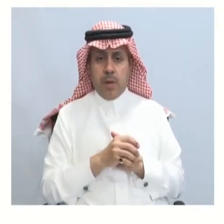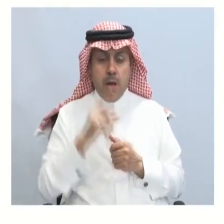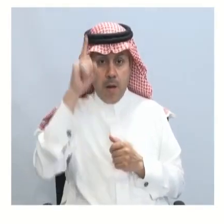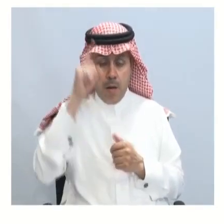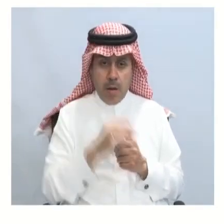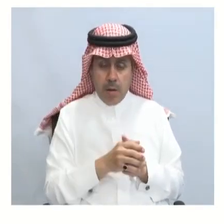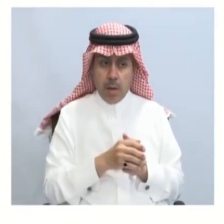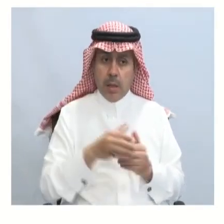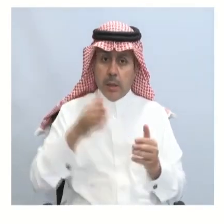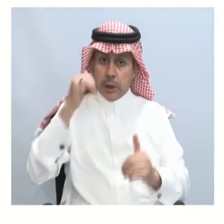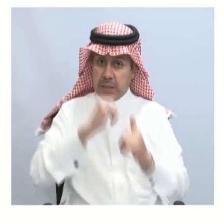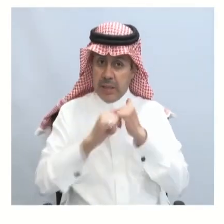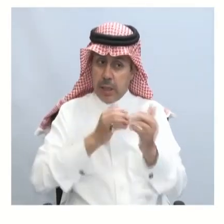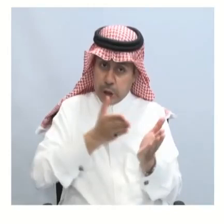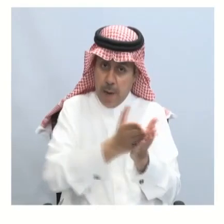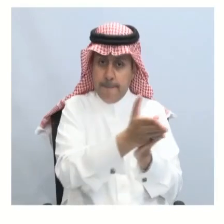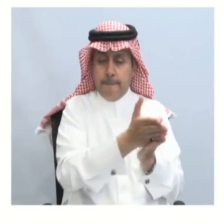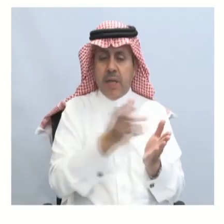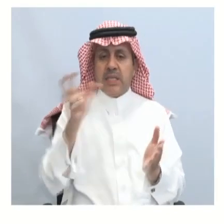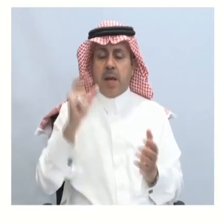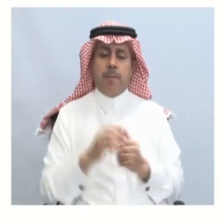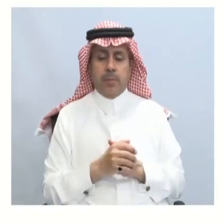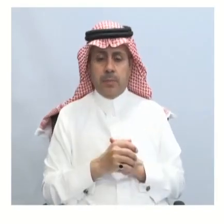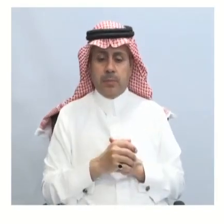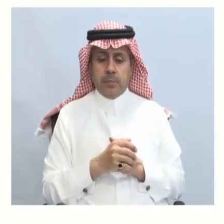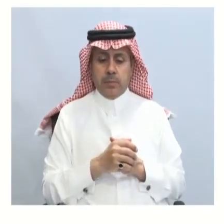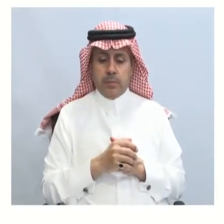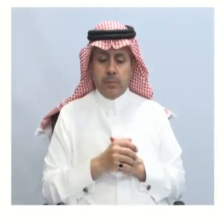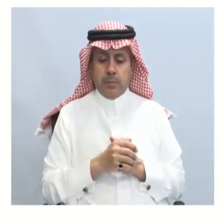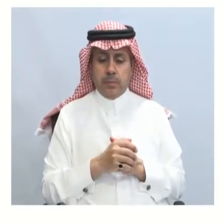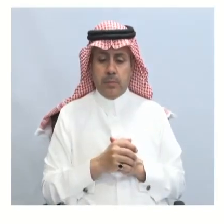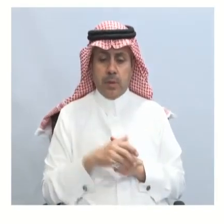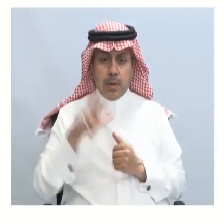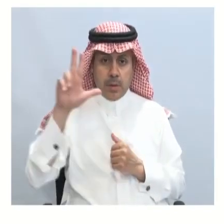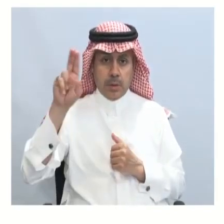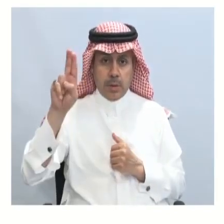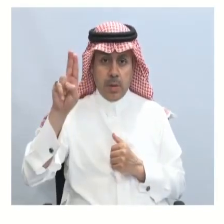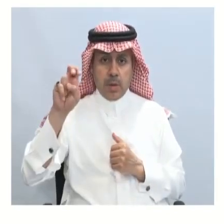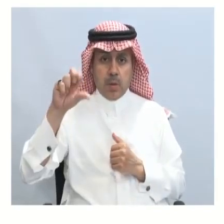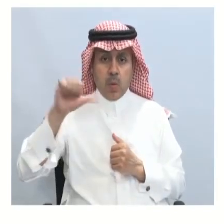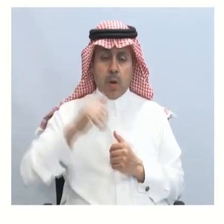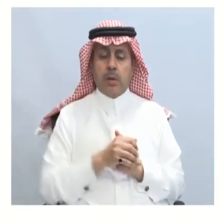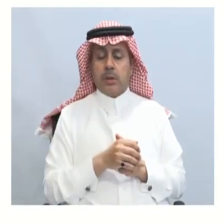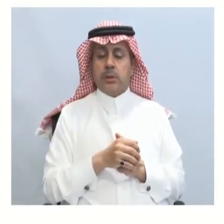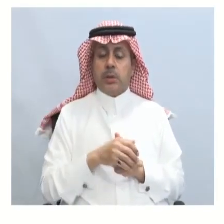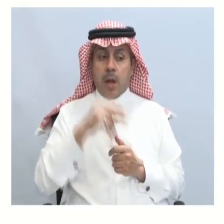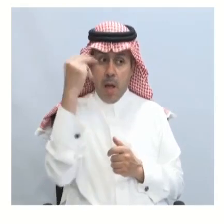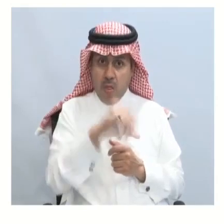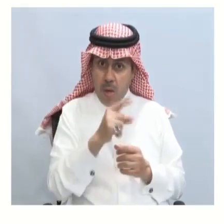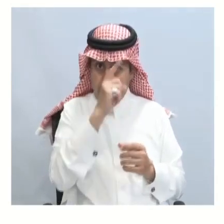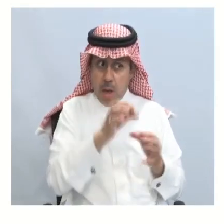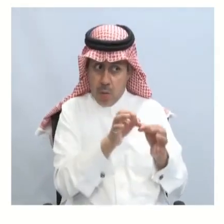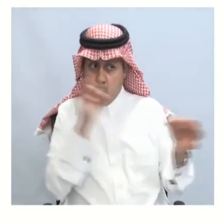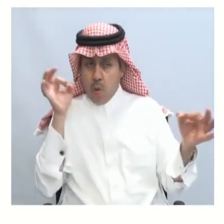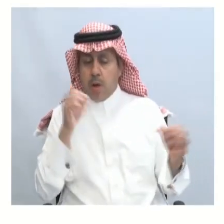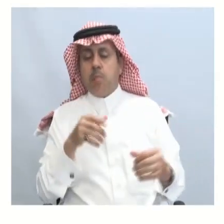للاسلام فنجوت من النار التقوى ان تجعل بينكم عن عذاب الله ووقايه اتقوا الله